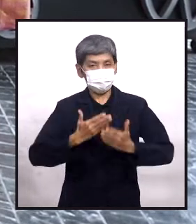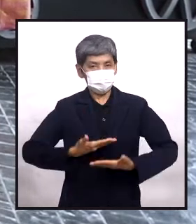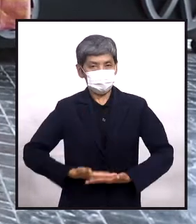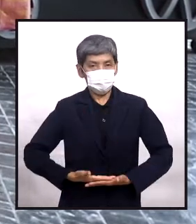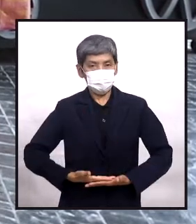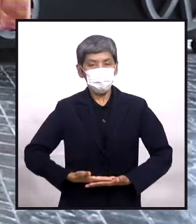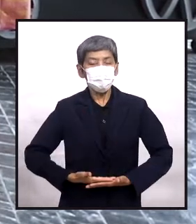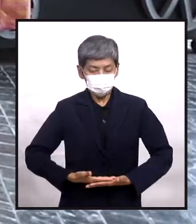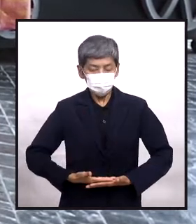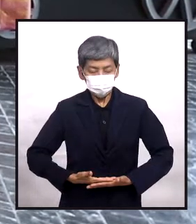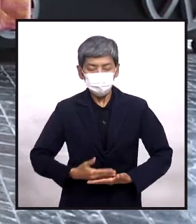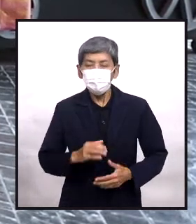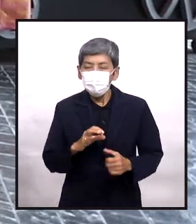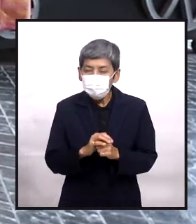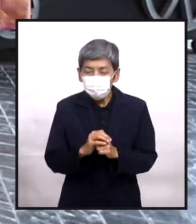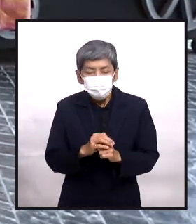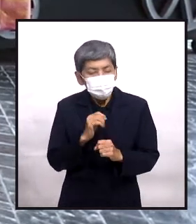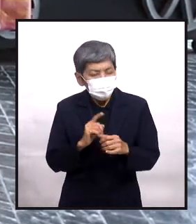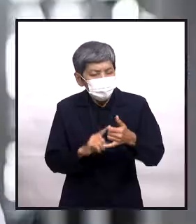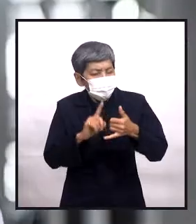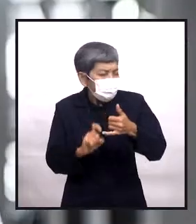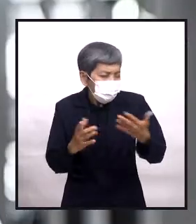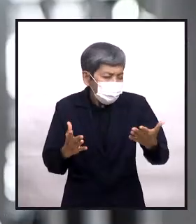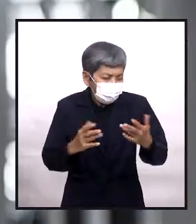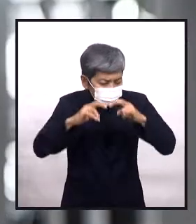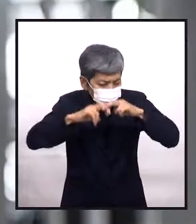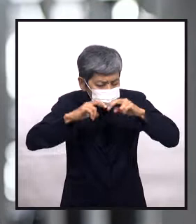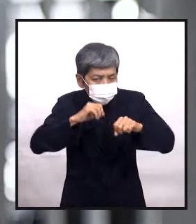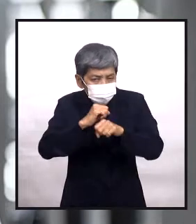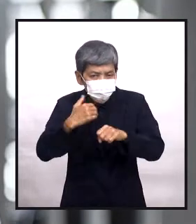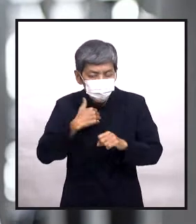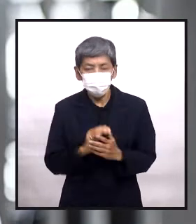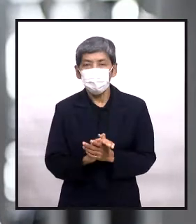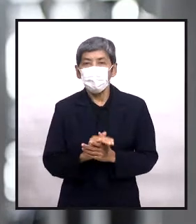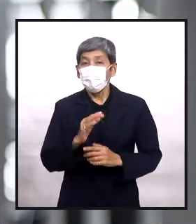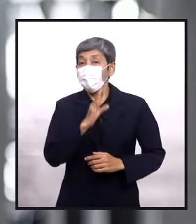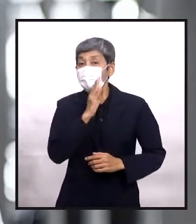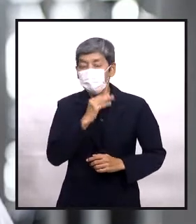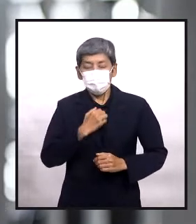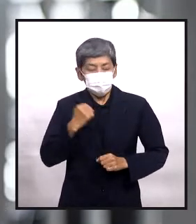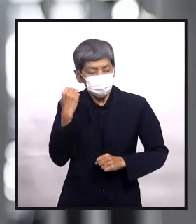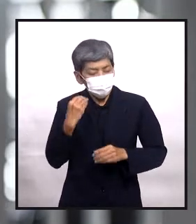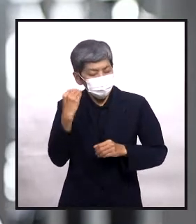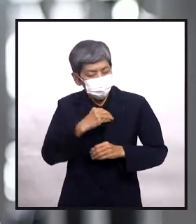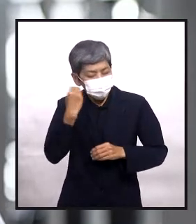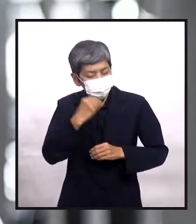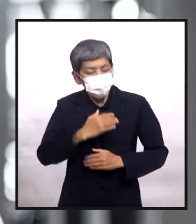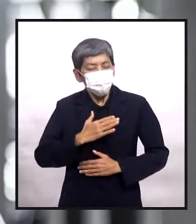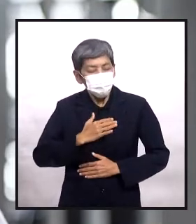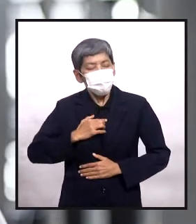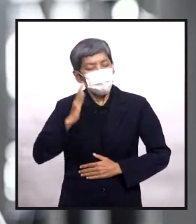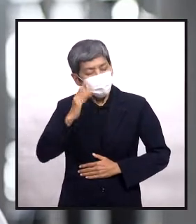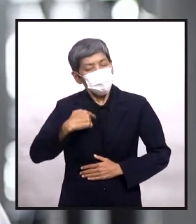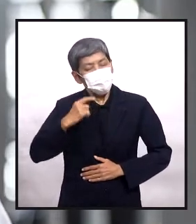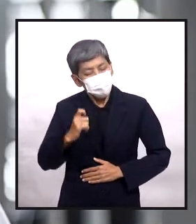าเนี่ยตรัสสรรเสริญเรื่องความตายเยอะมากแล้วก็ตรัสถึงอนิสงส์ด้วยท่านบอกว่าถ้าใครเจริญมรณานุสติเนี่ยอยู่เนืองๆเนี่